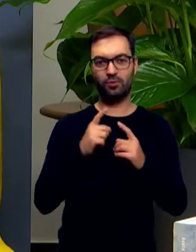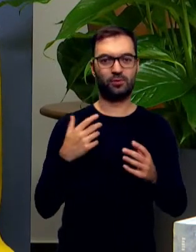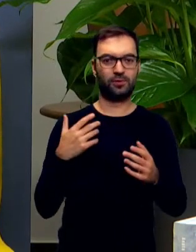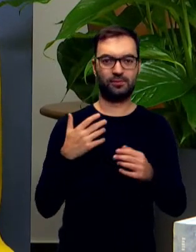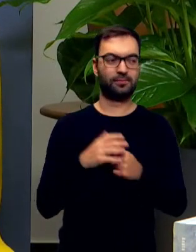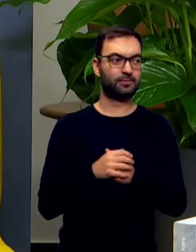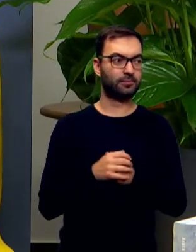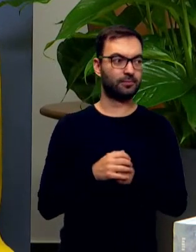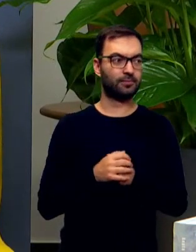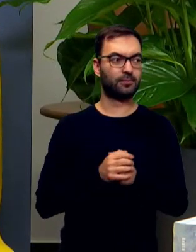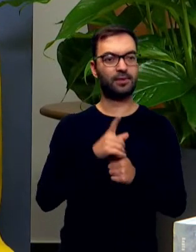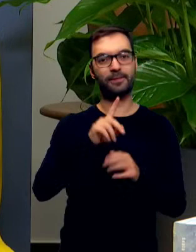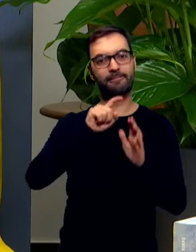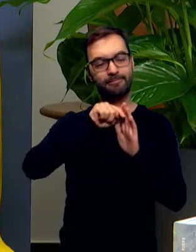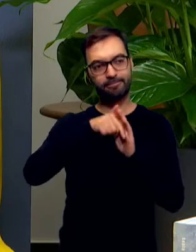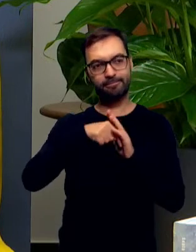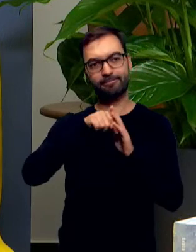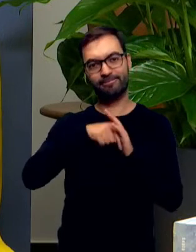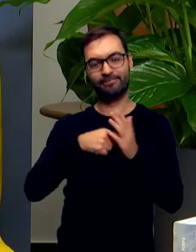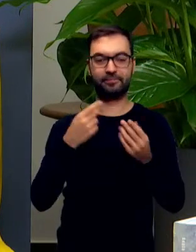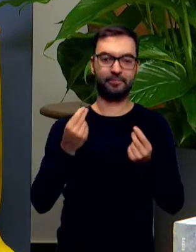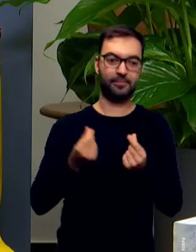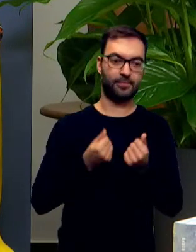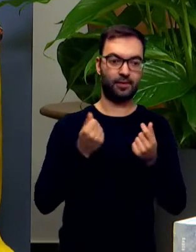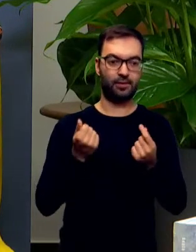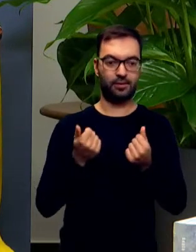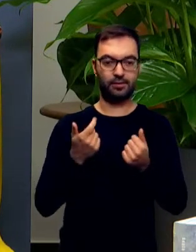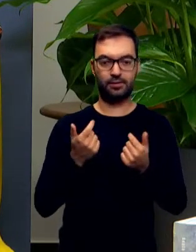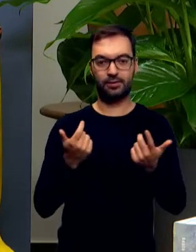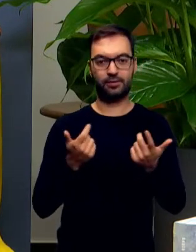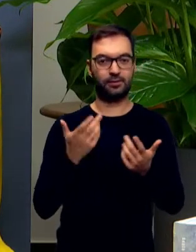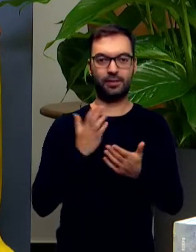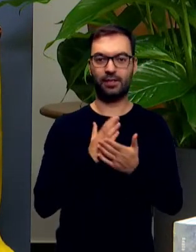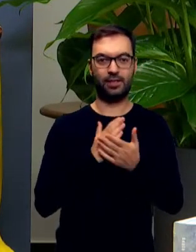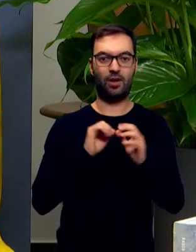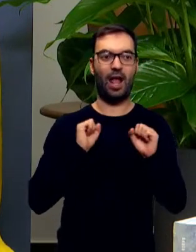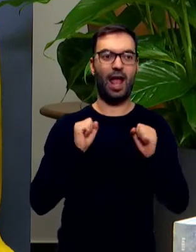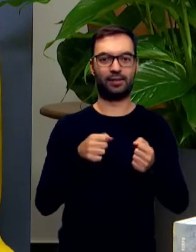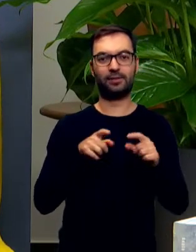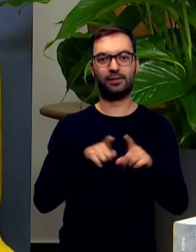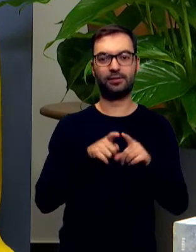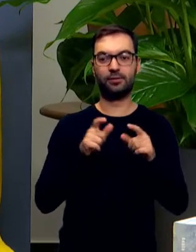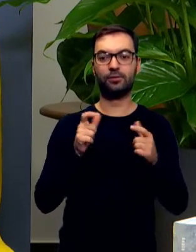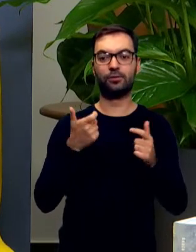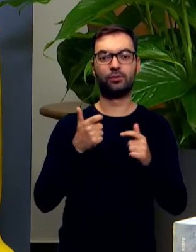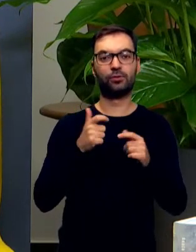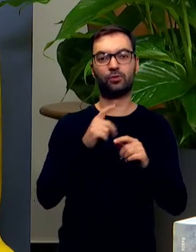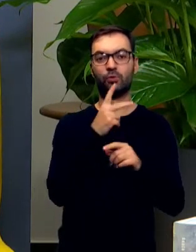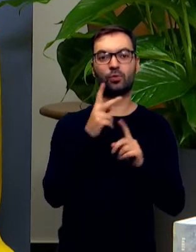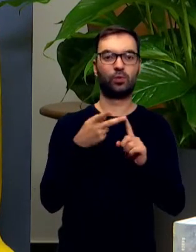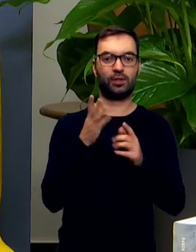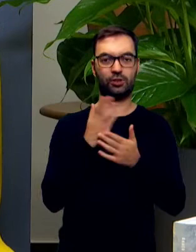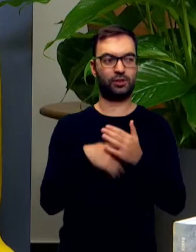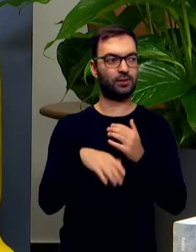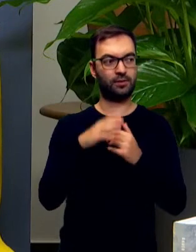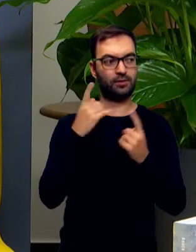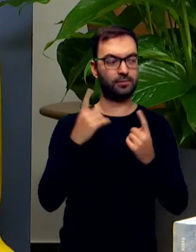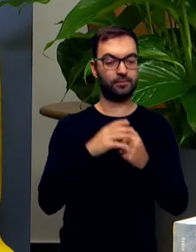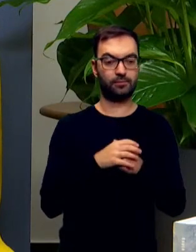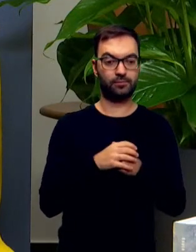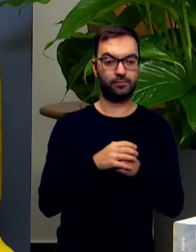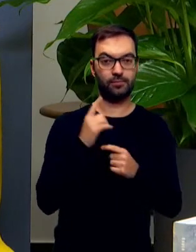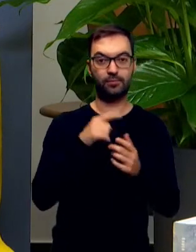pani odgrzebuje jakieś bardzo, bo to już nie mówię nie tylko o tych akcjach, ale o tym też, co w drugiej części książki się dzieje, w których